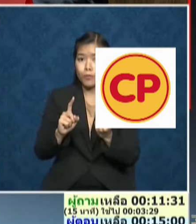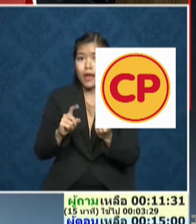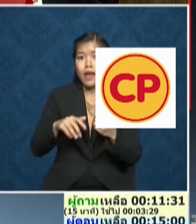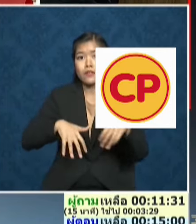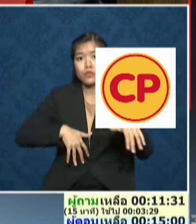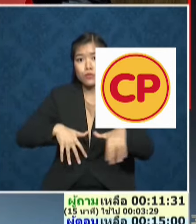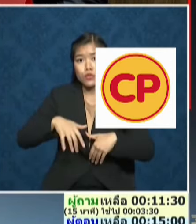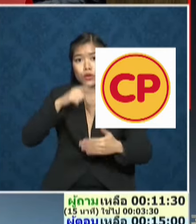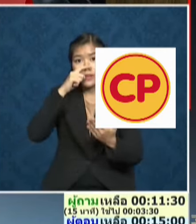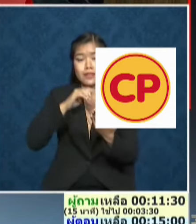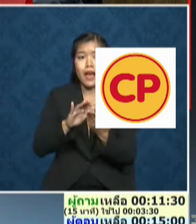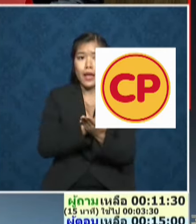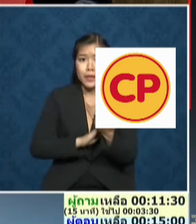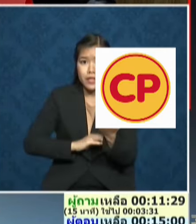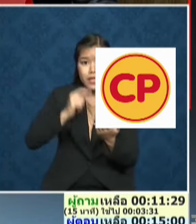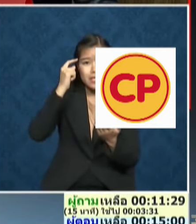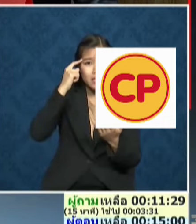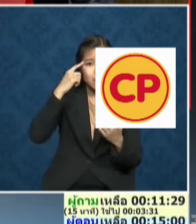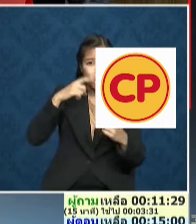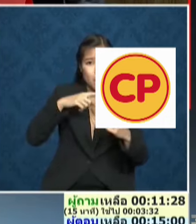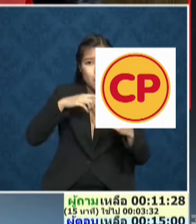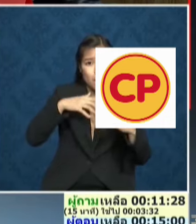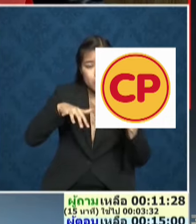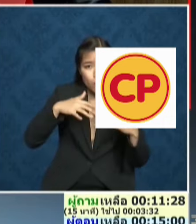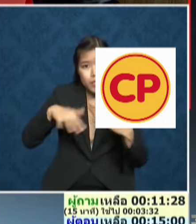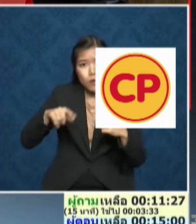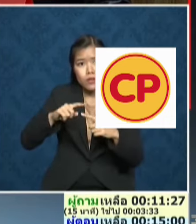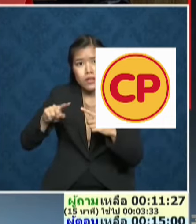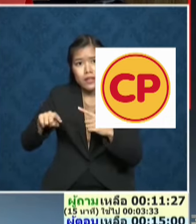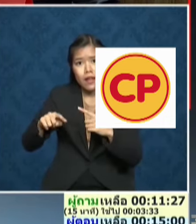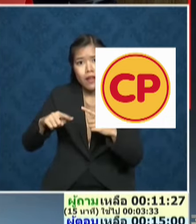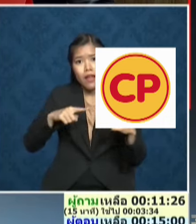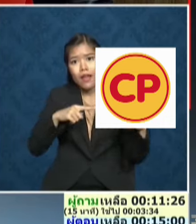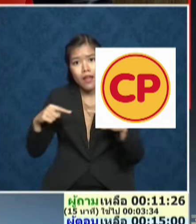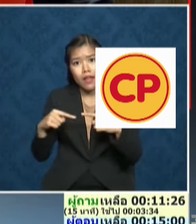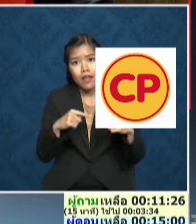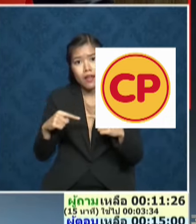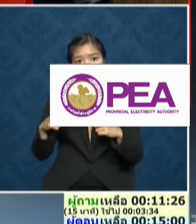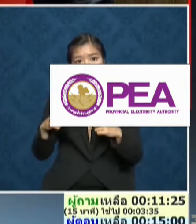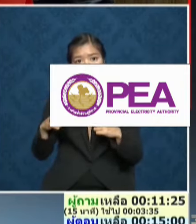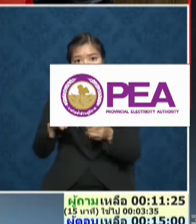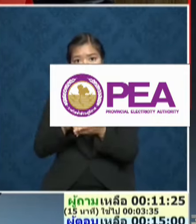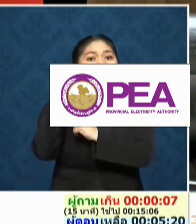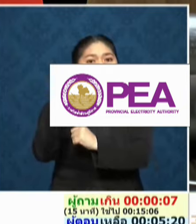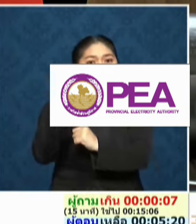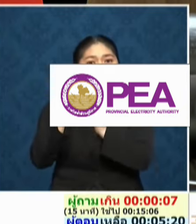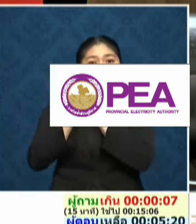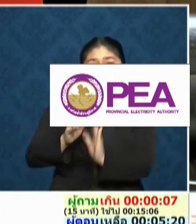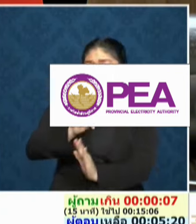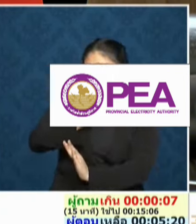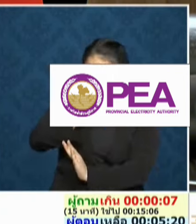ที่ผู้นำฝ่ายค้านอภิปรายในสภาปรากฏว่ามีส.สมหาสารคามจากพรรคเพื่อไทยลุกขึ้นประท้วงนั่นก็คือ